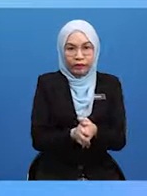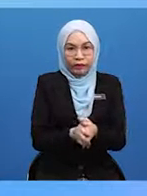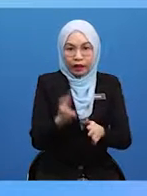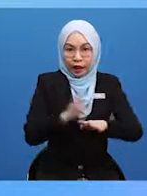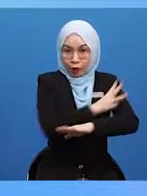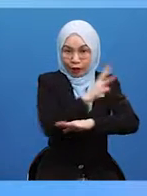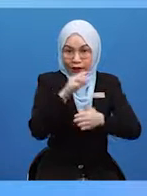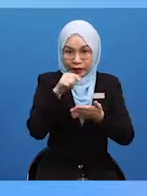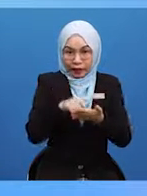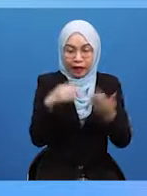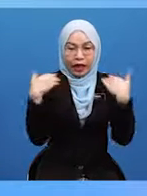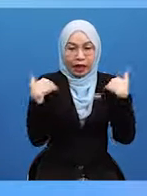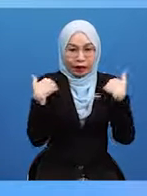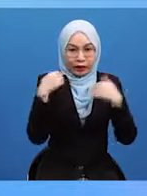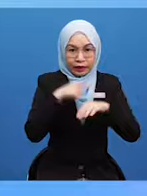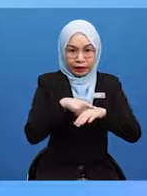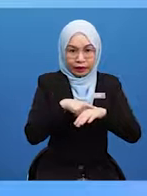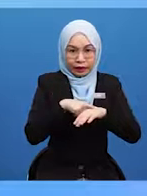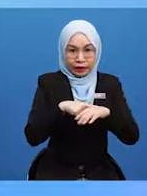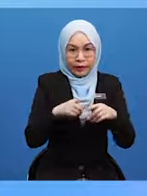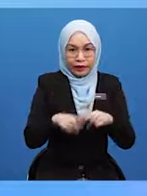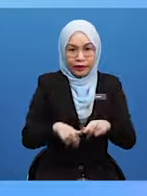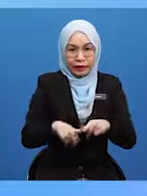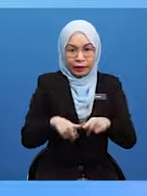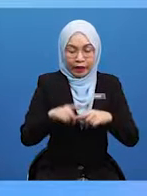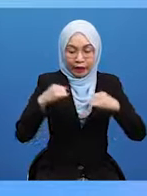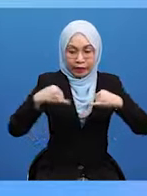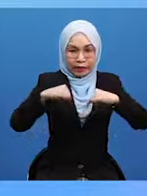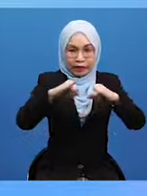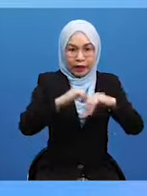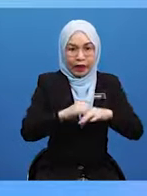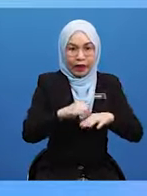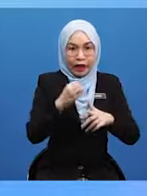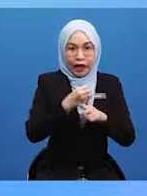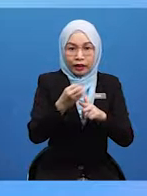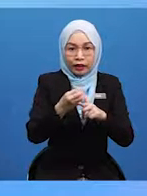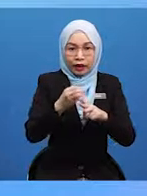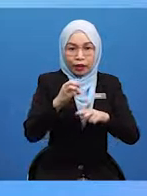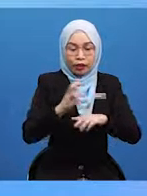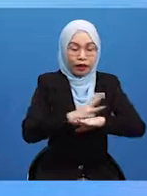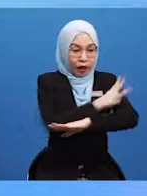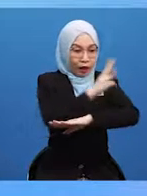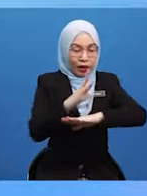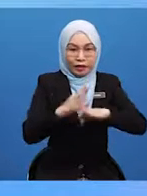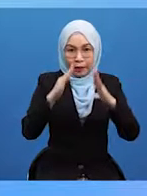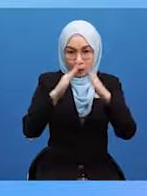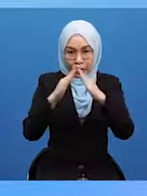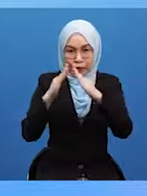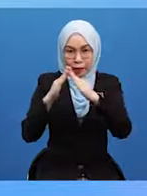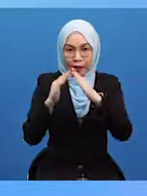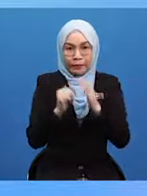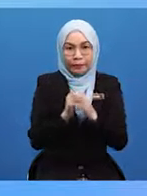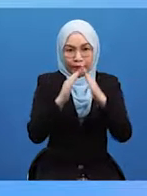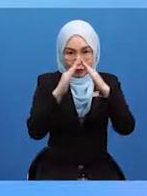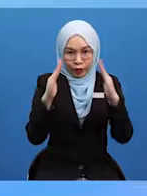persimpangan jalan atau kawasan taman perumahan. Contohnya, pertempatan di Bandar